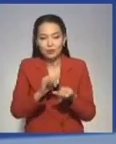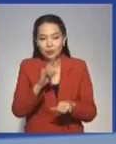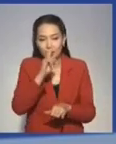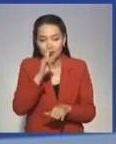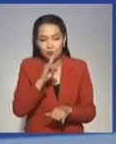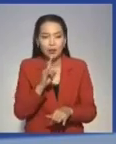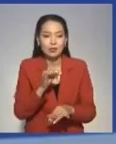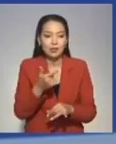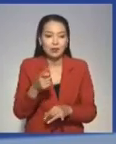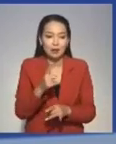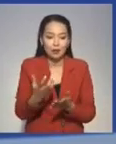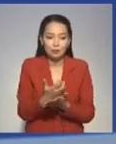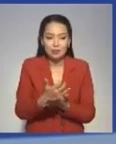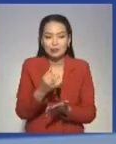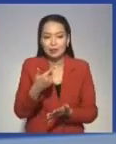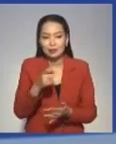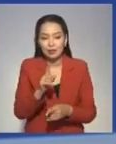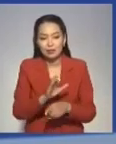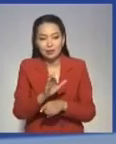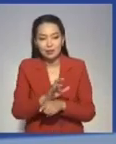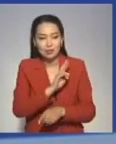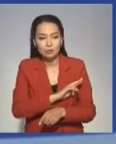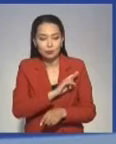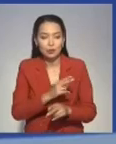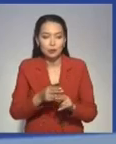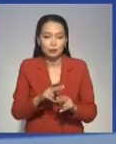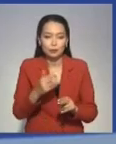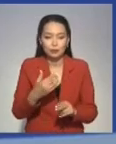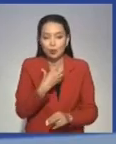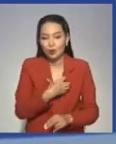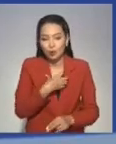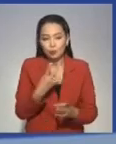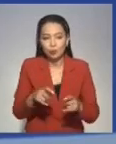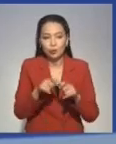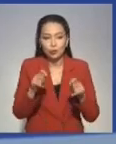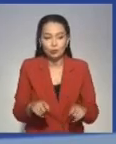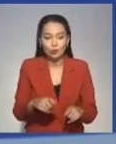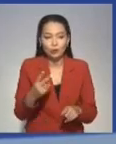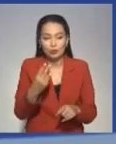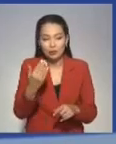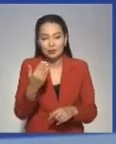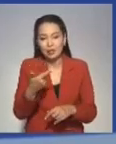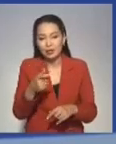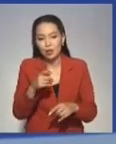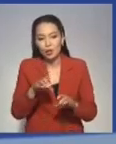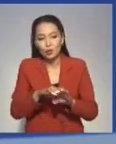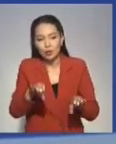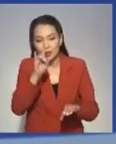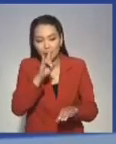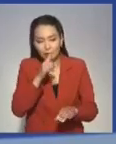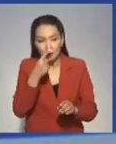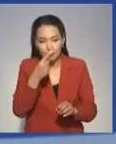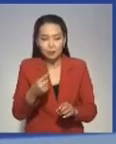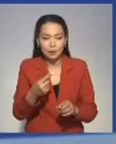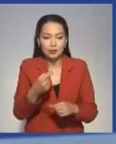переработке газа и расширение газотранспортной системы. В этом контексте крайне важно запустить вторую нитку магистрального газопровода